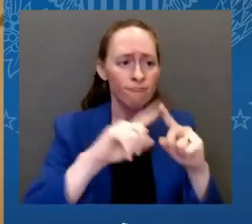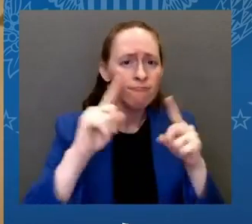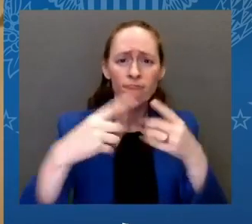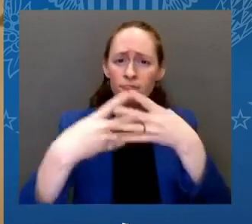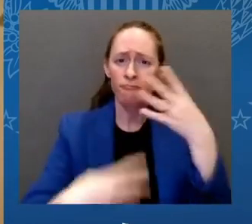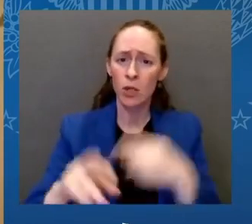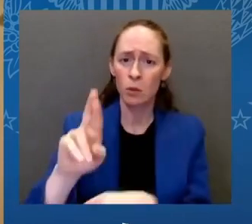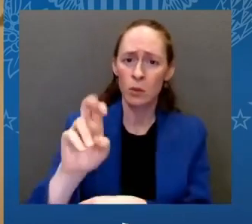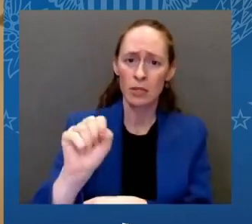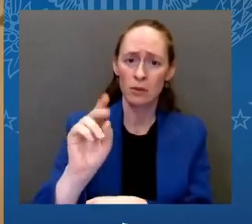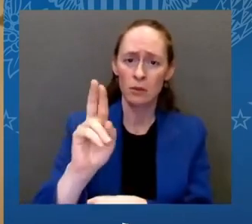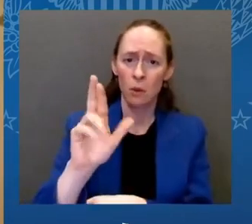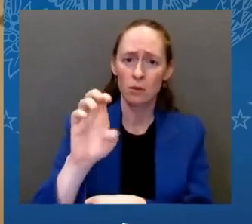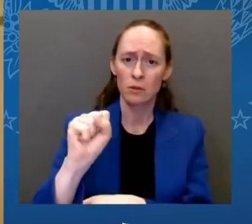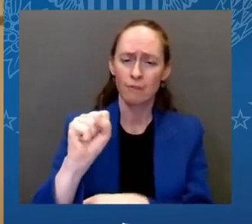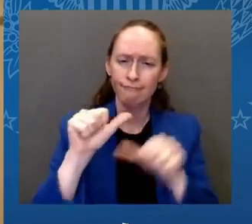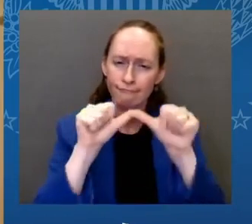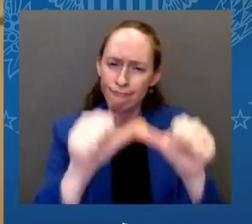єднаються в одному голосі,